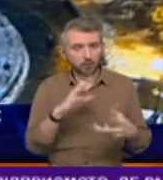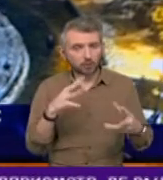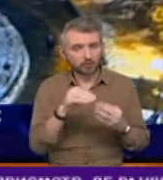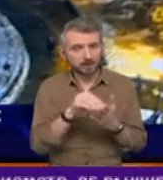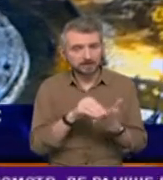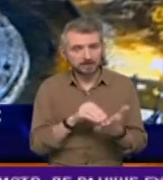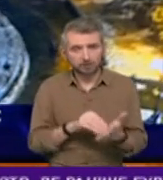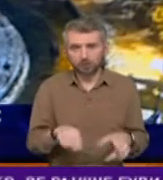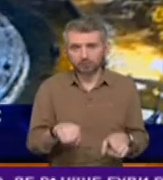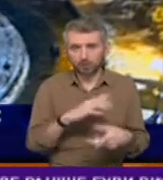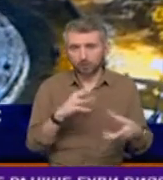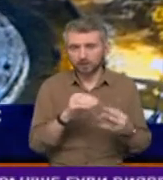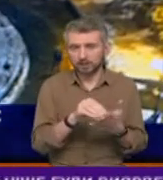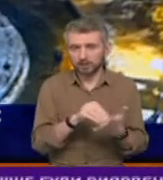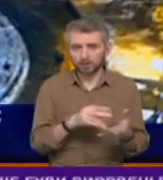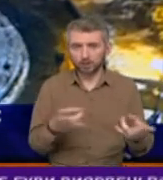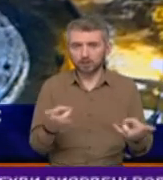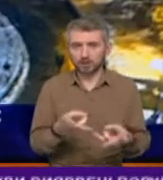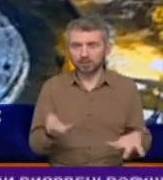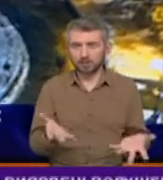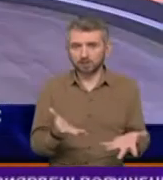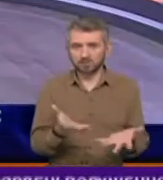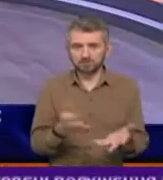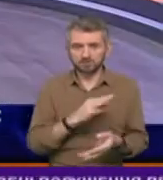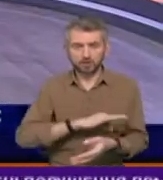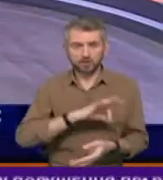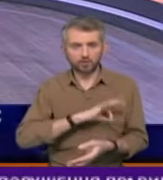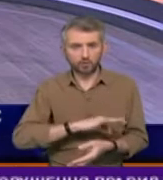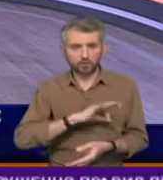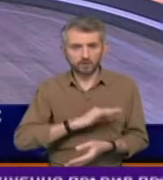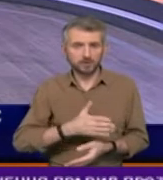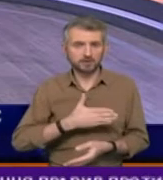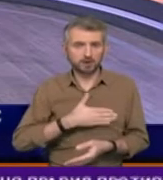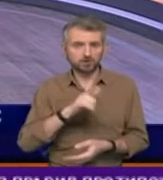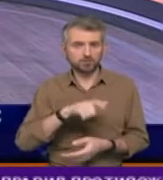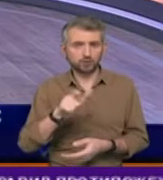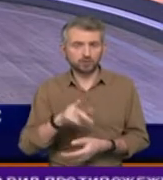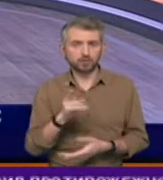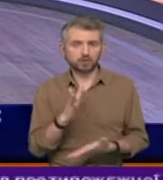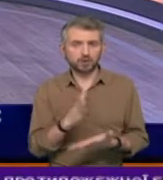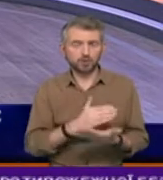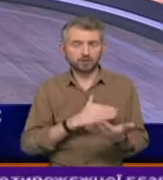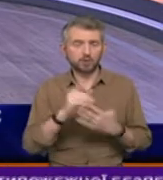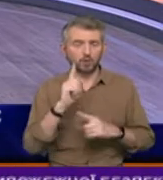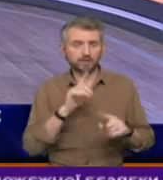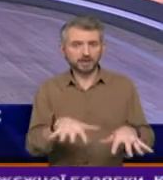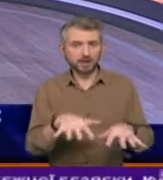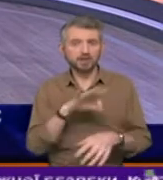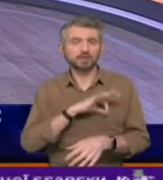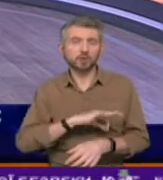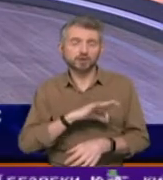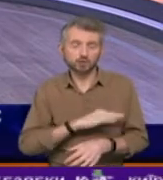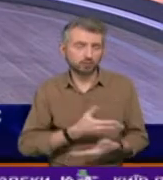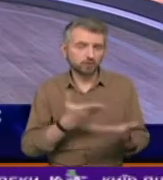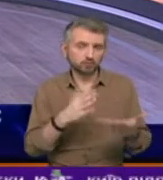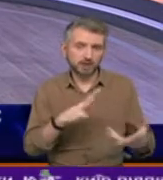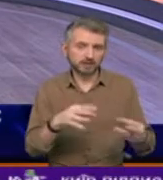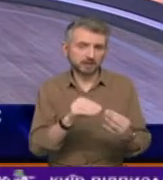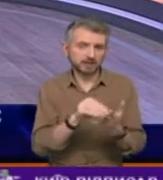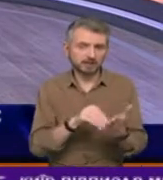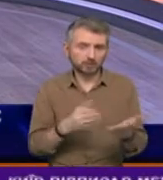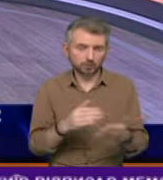останні 28 років. Як? Я не знаю, ви скажіть. Ну, скажімо так, дійсно, що... Не знаю, серйозно. Ну, закон